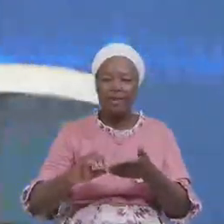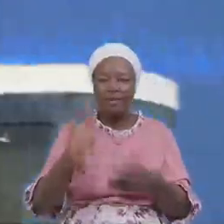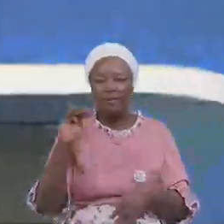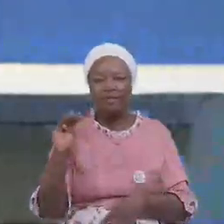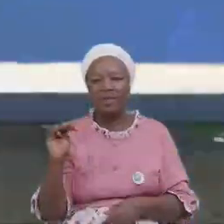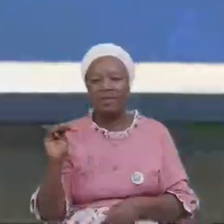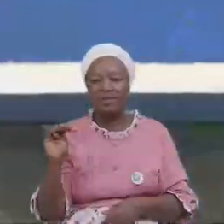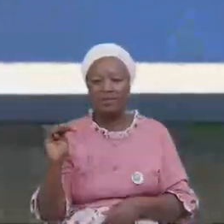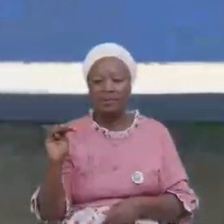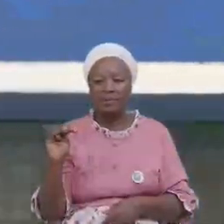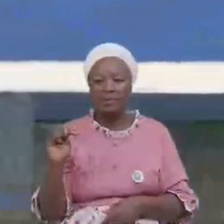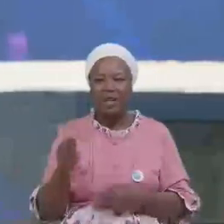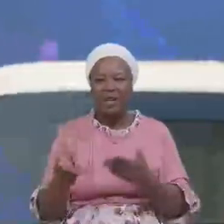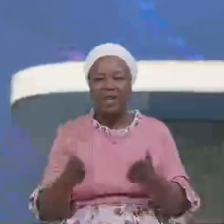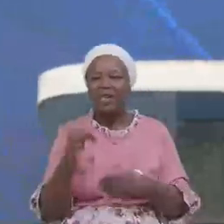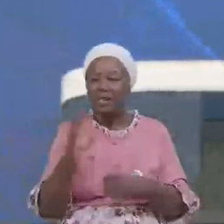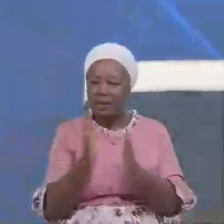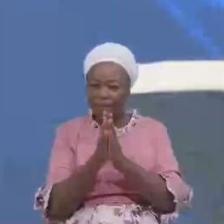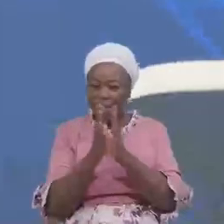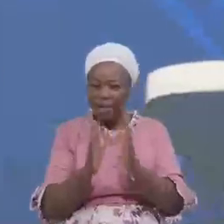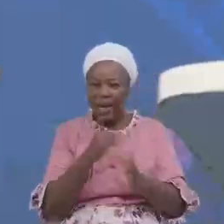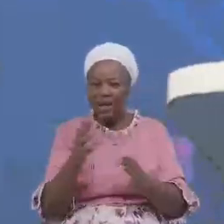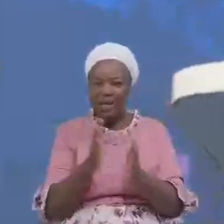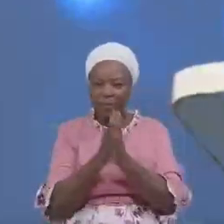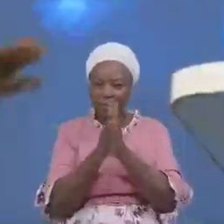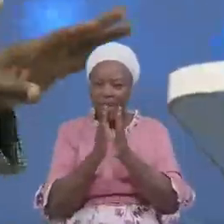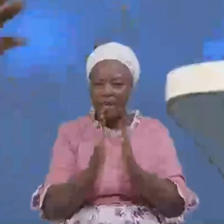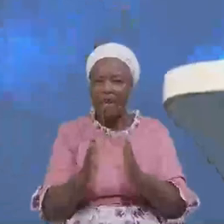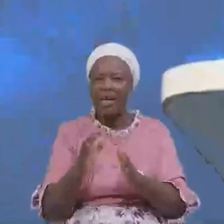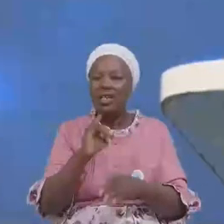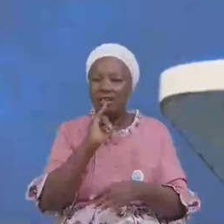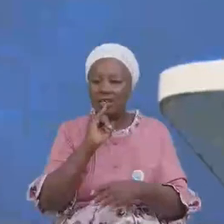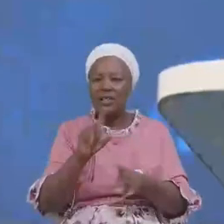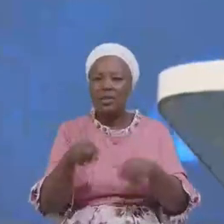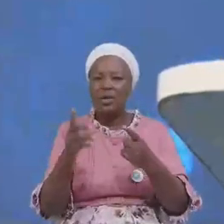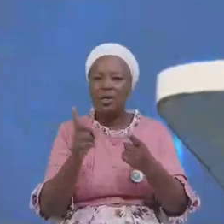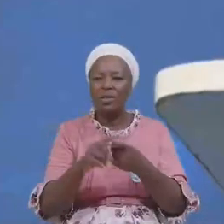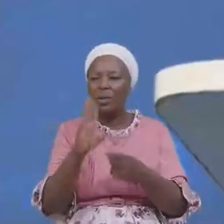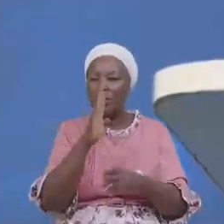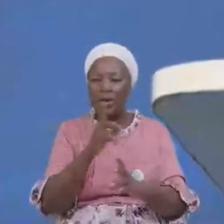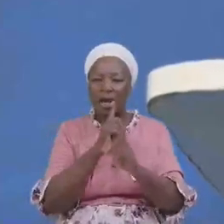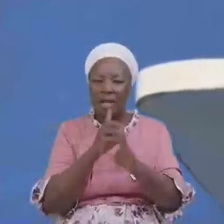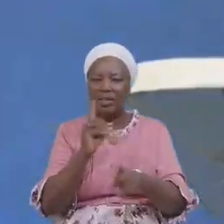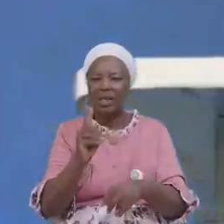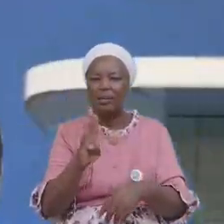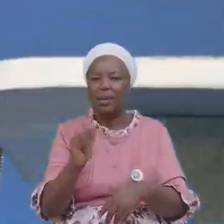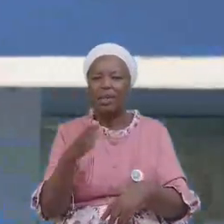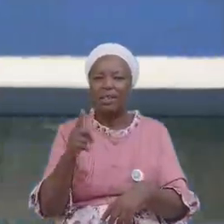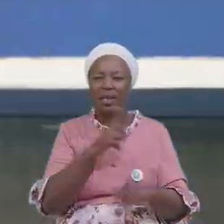14. Voici la prière. Et la prière sera exaucée par le